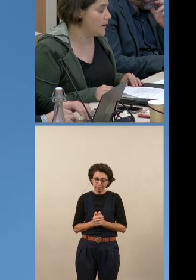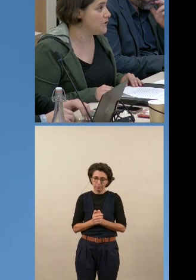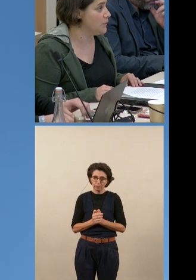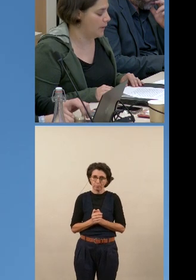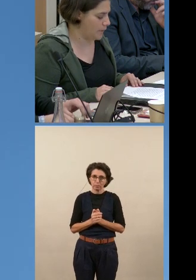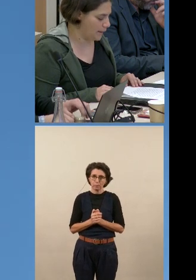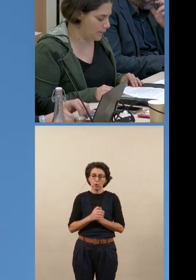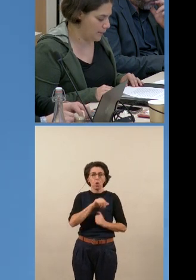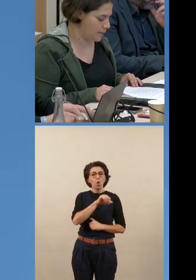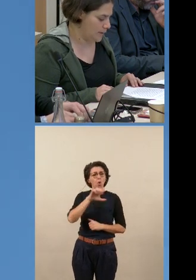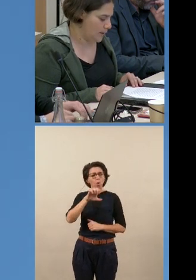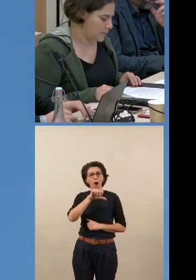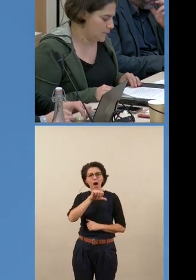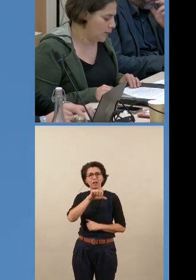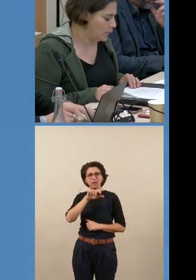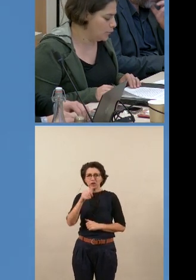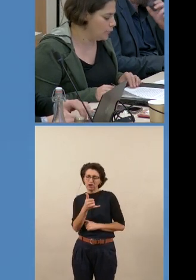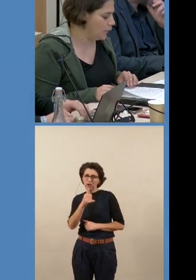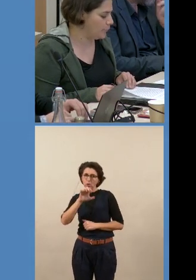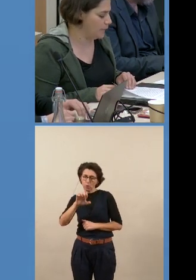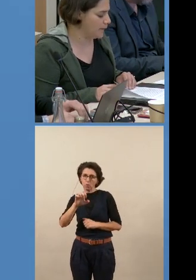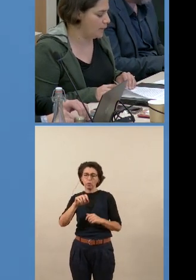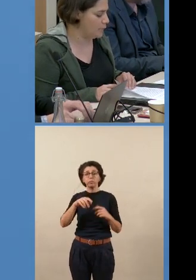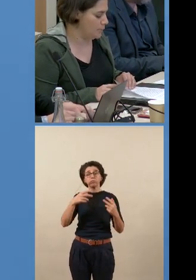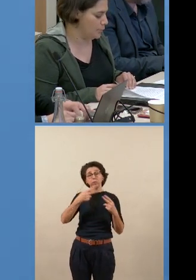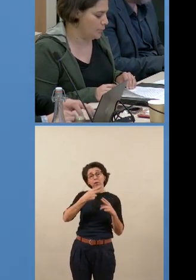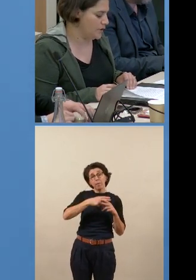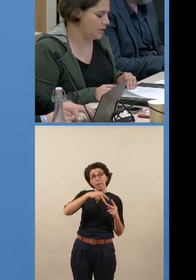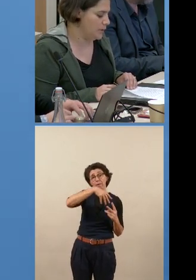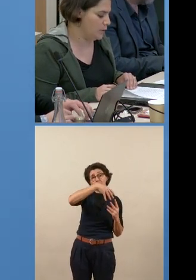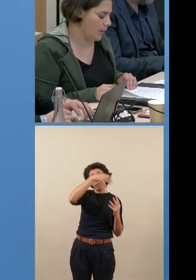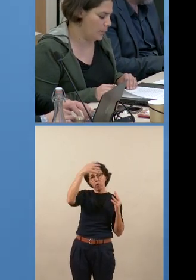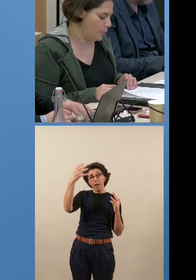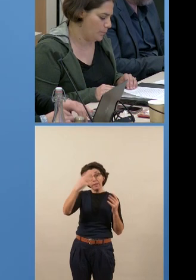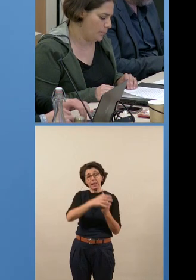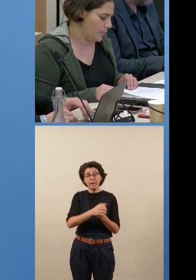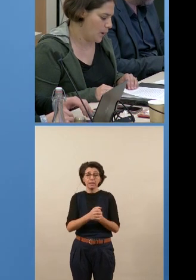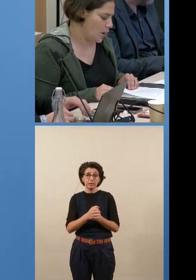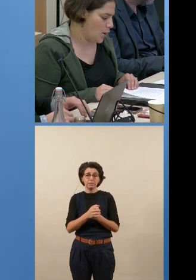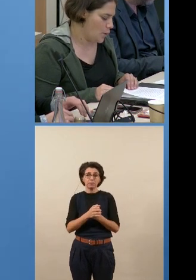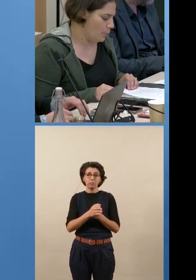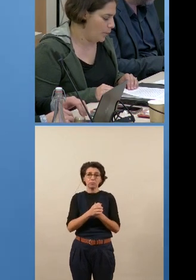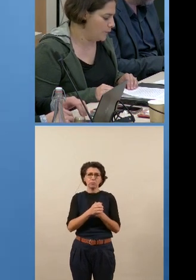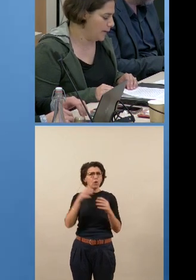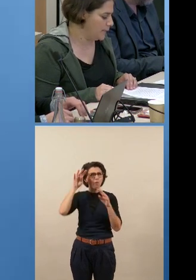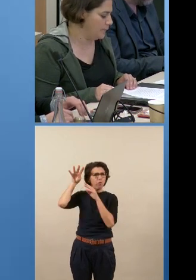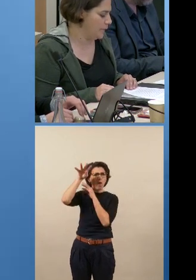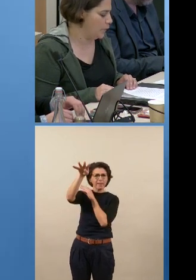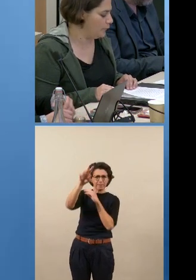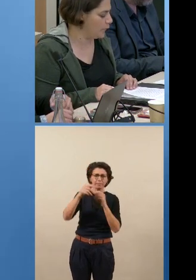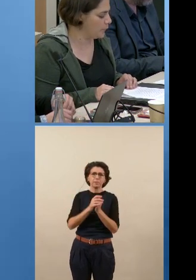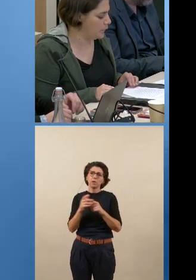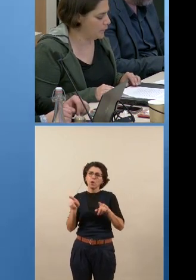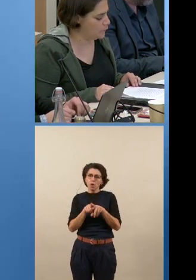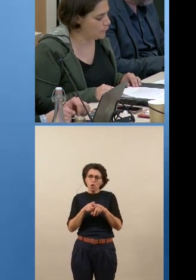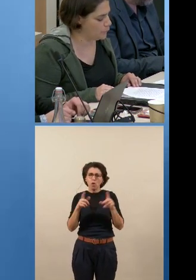leagie la voie lactée ce sera autour du lancement des travaux pour leagio lilom marmo le plan éducatif et le